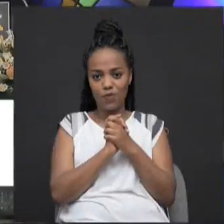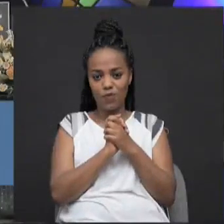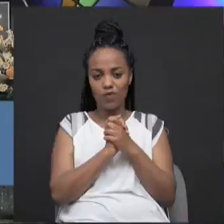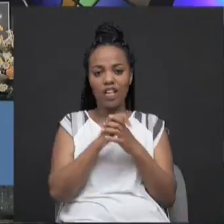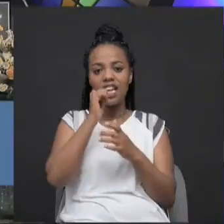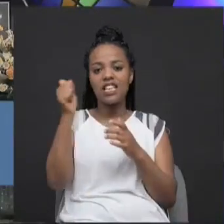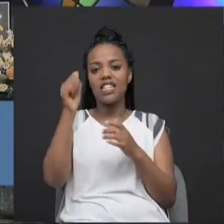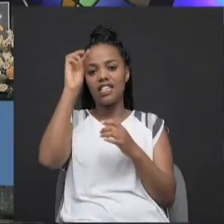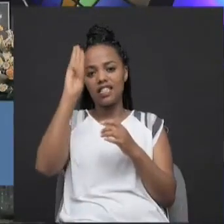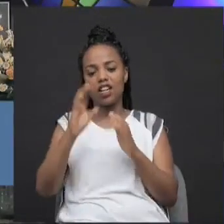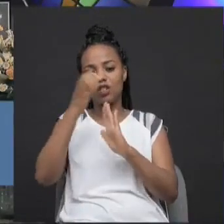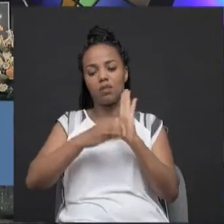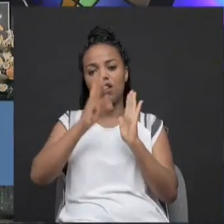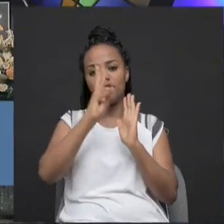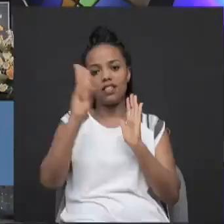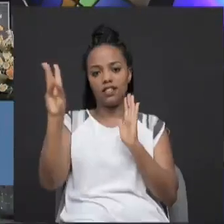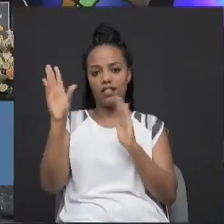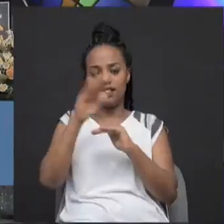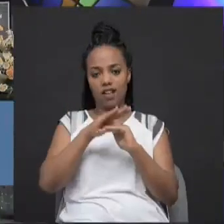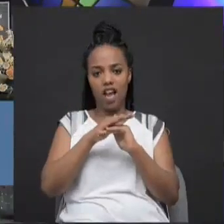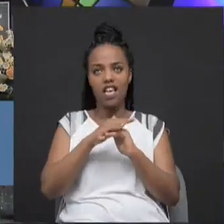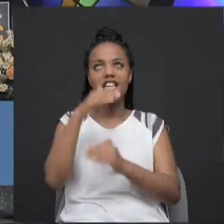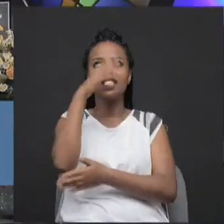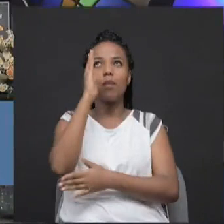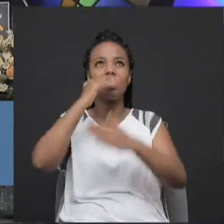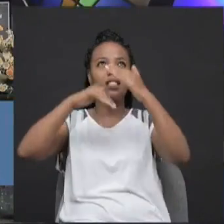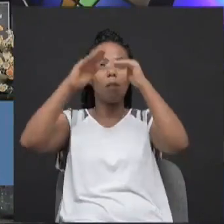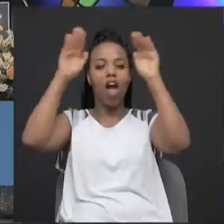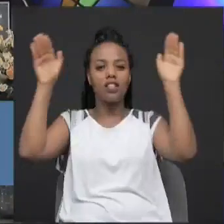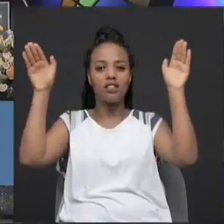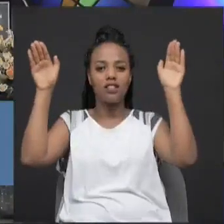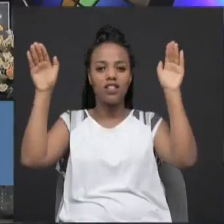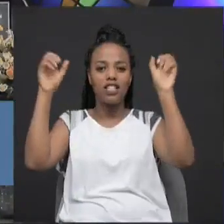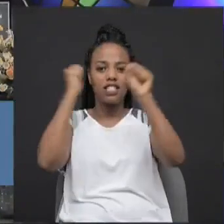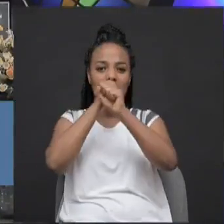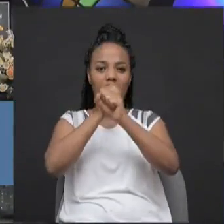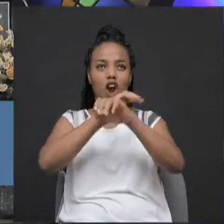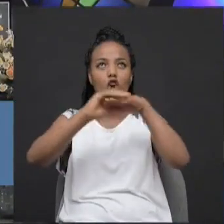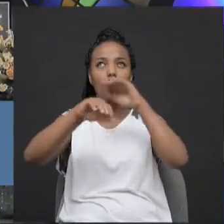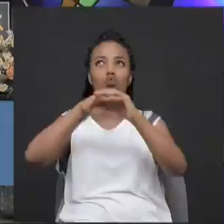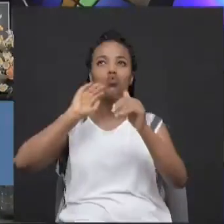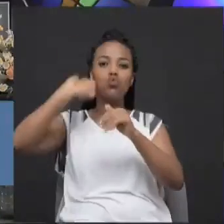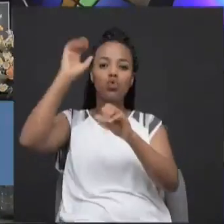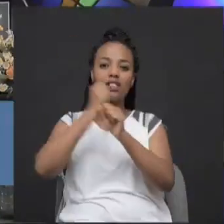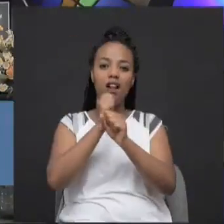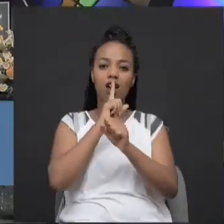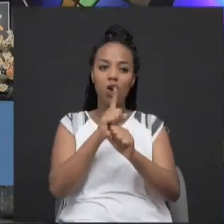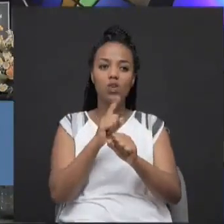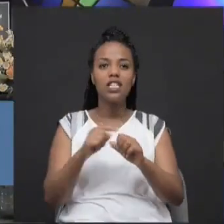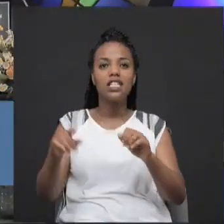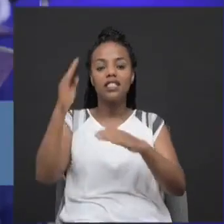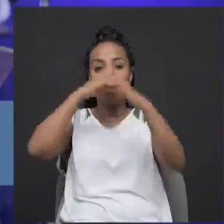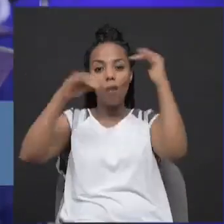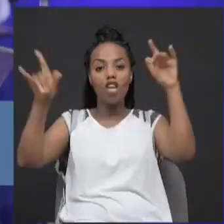በትንቢተ ኢሳይያስ ምዕራፍ 66 ላይ እንደዚህ የሚል ቃል አለ እግዚአብሔር ሰማያትን እንደዘረጋ ሰማይ የእጁ ሥራ እንደሆነ ሰማይ ዙፋኔ